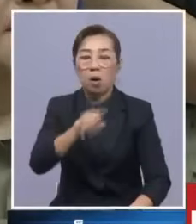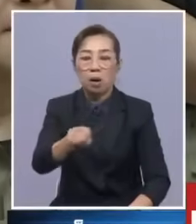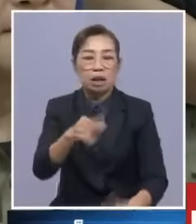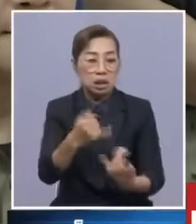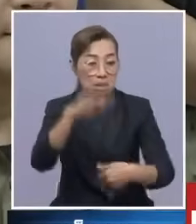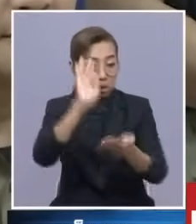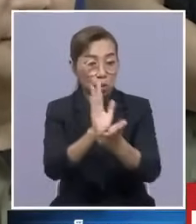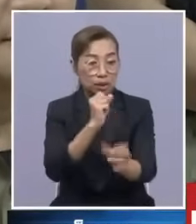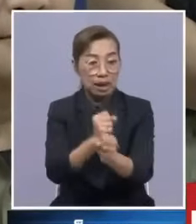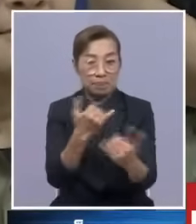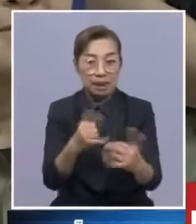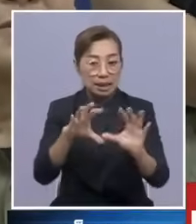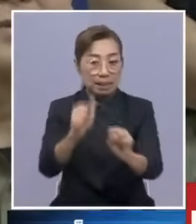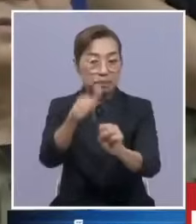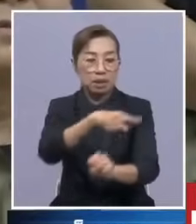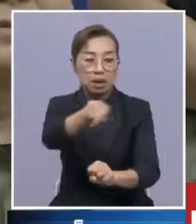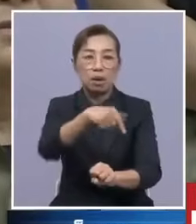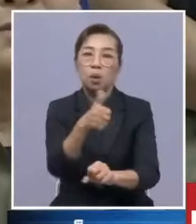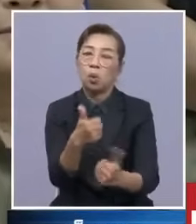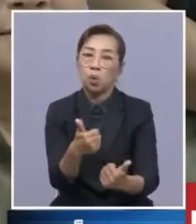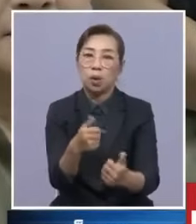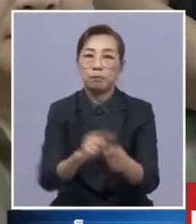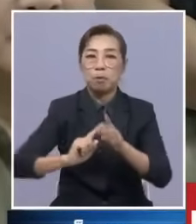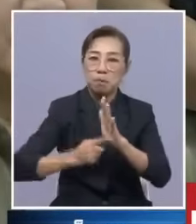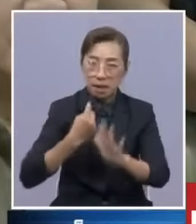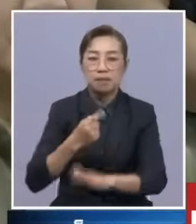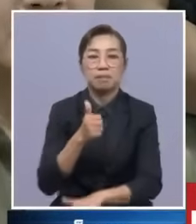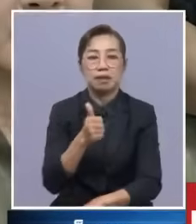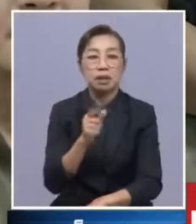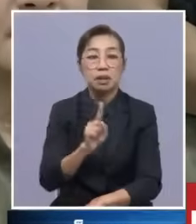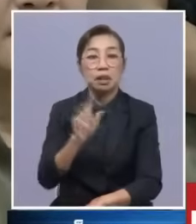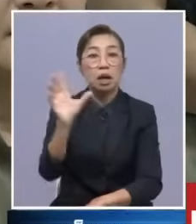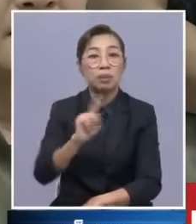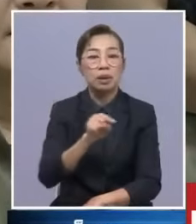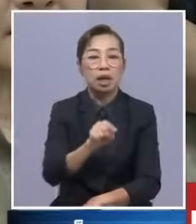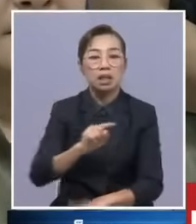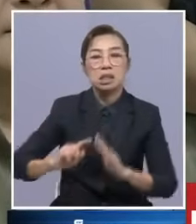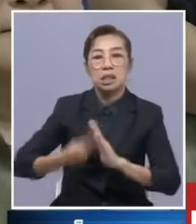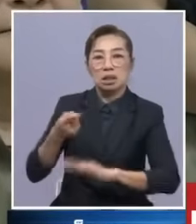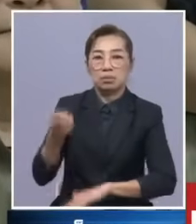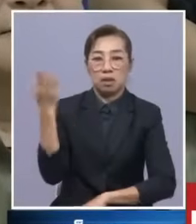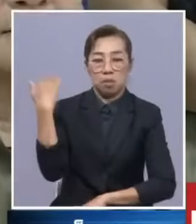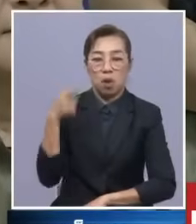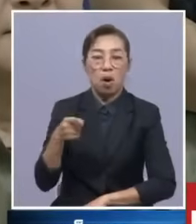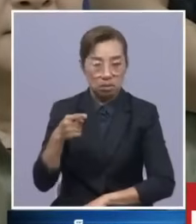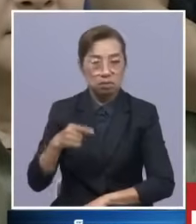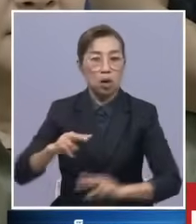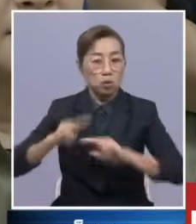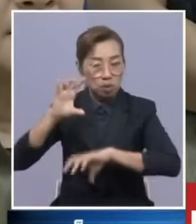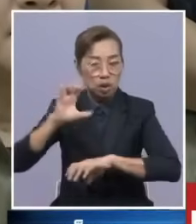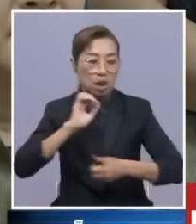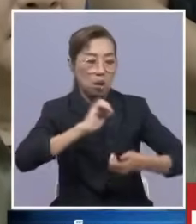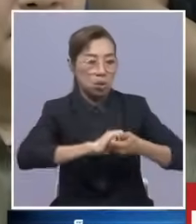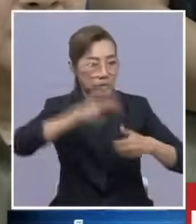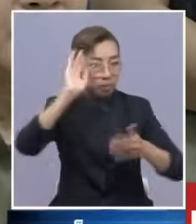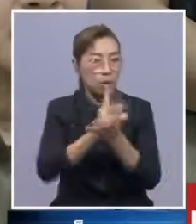ปฏิบัติการในครั้งนี้เนี่ยถือว่าเป็นจุดเริ่มต้นนะคะมาจากการคิกออฟที่ได้ร่วมกันทำงานบูรณาการร่วม